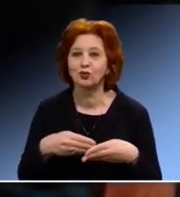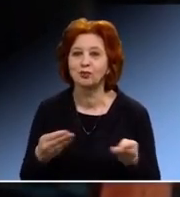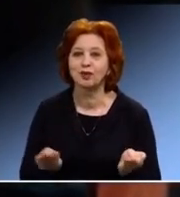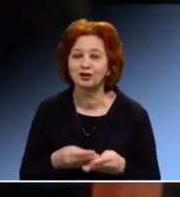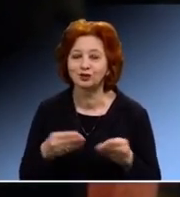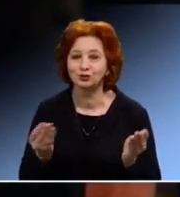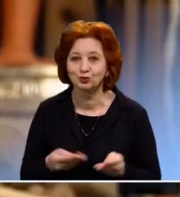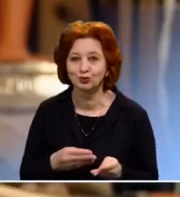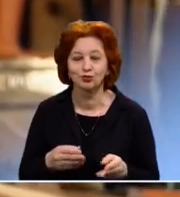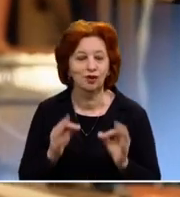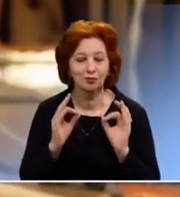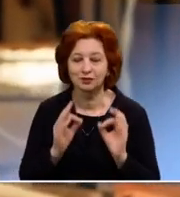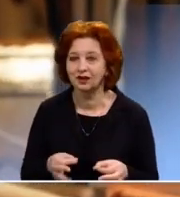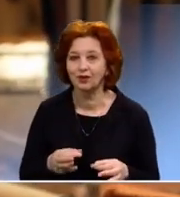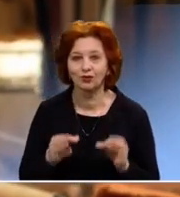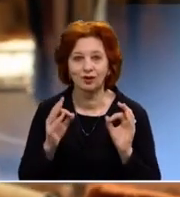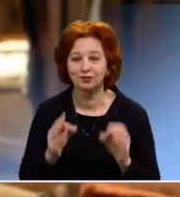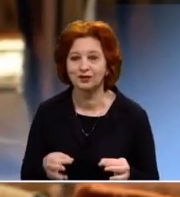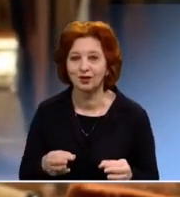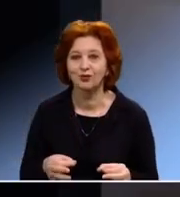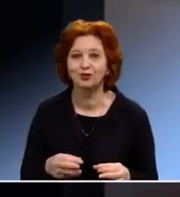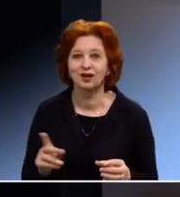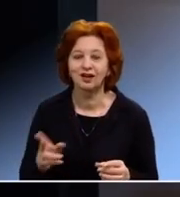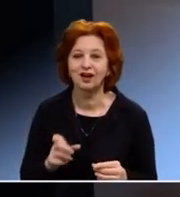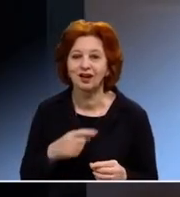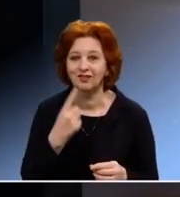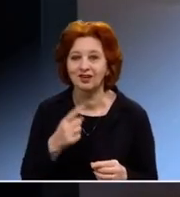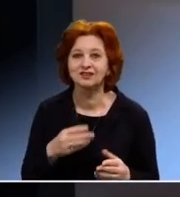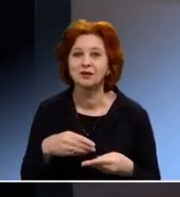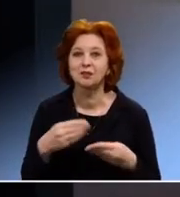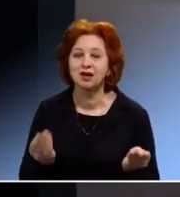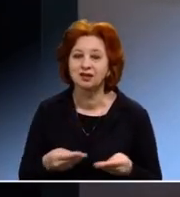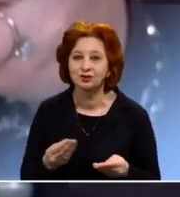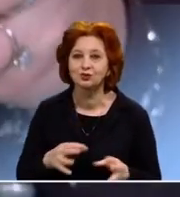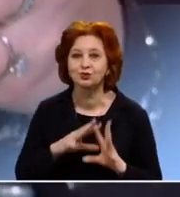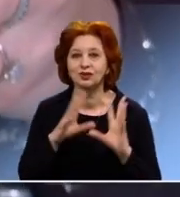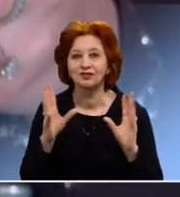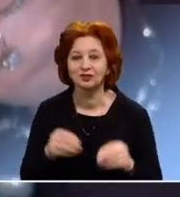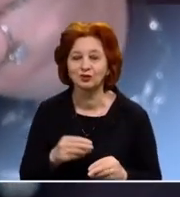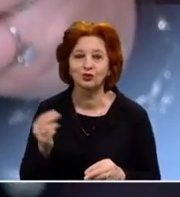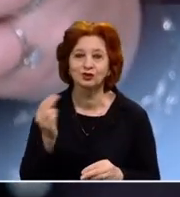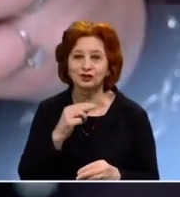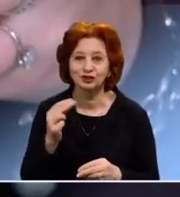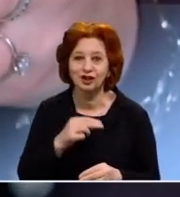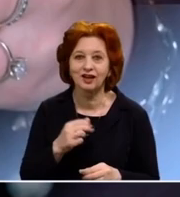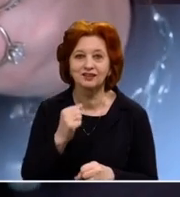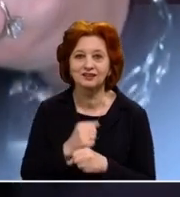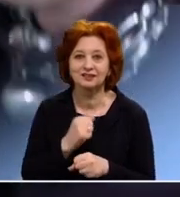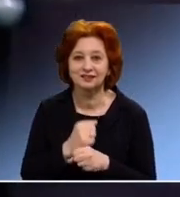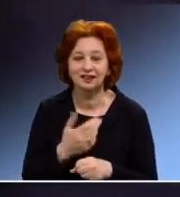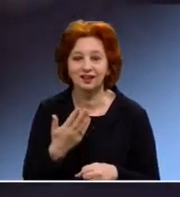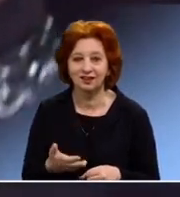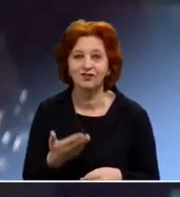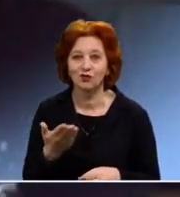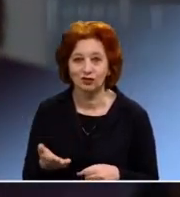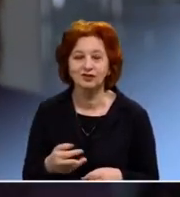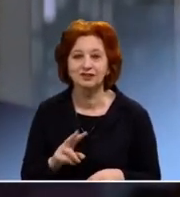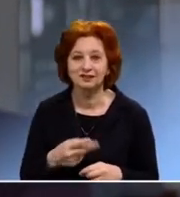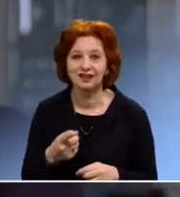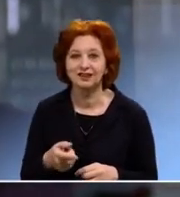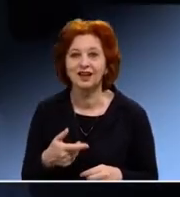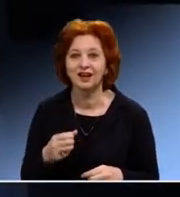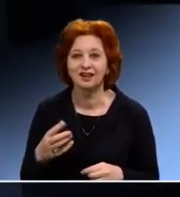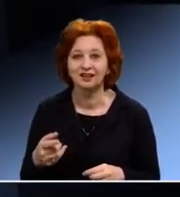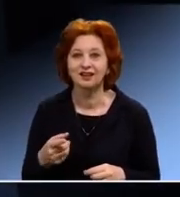и посуду любую? Абсолютно, абсолютно. Вот, кстати говоря, посуда, из которой я вас угощал чаем, она сделана как раз-таки из